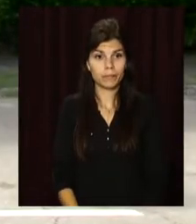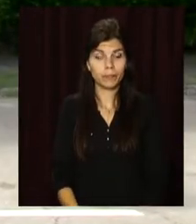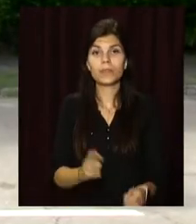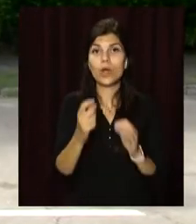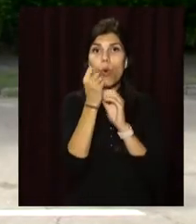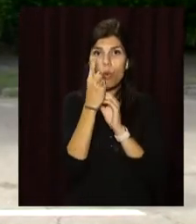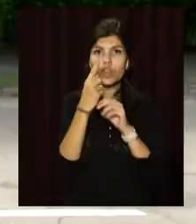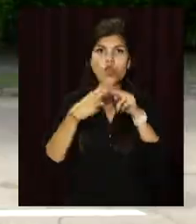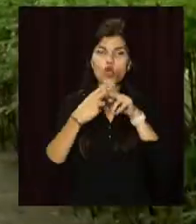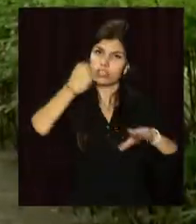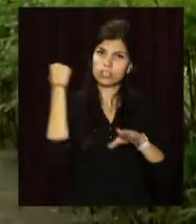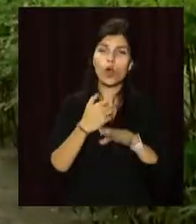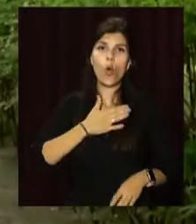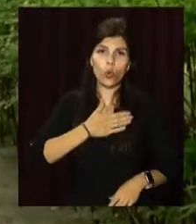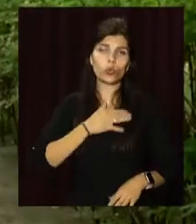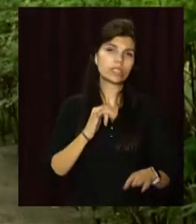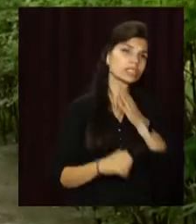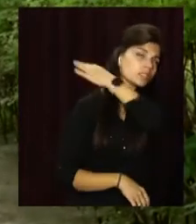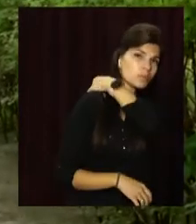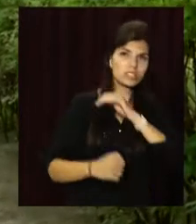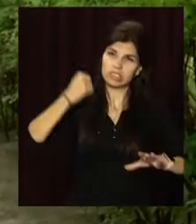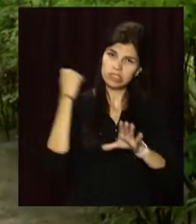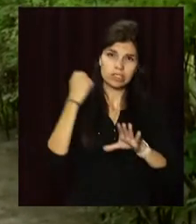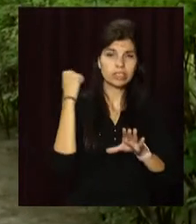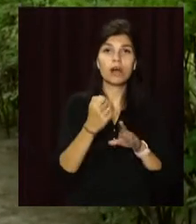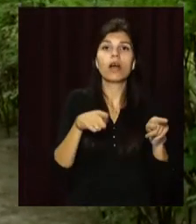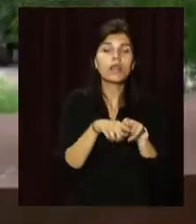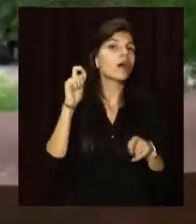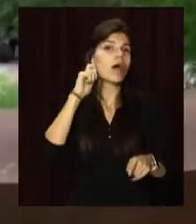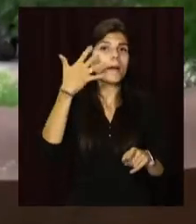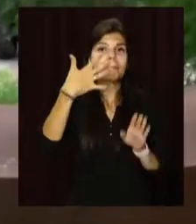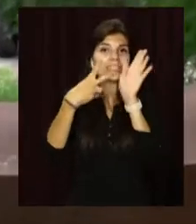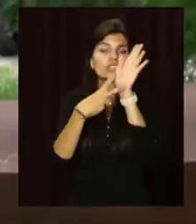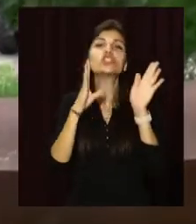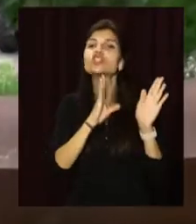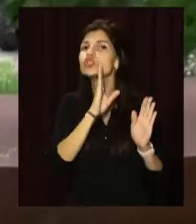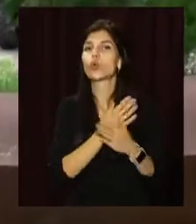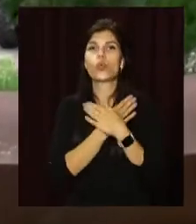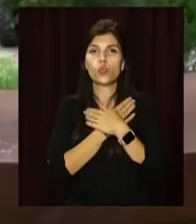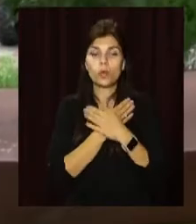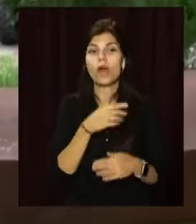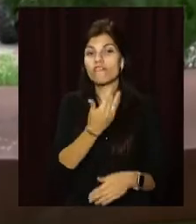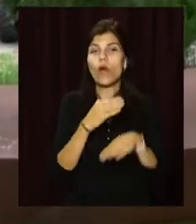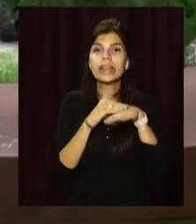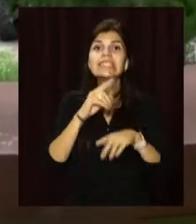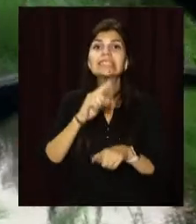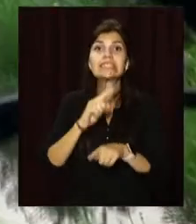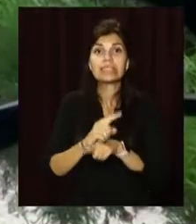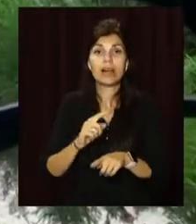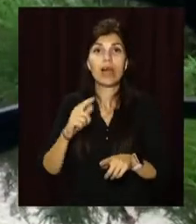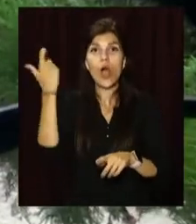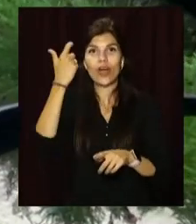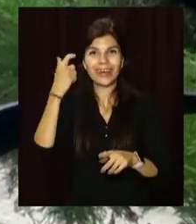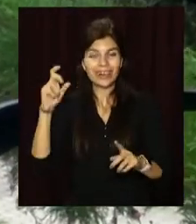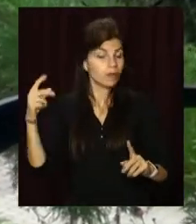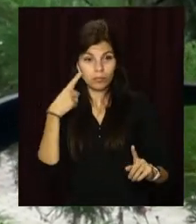11 ударів ножем у груди та спину. Від таких поранень померла 57-річна жінка. Її тіло знайшла сестра господарки будинку